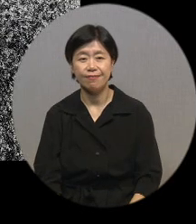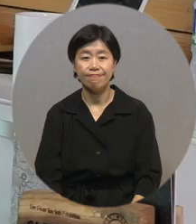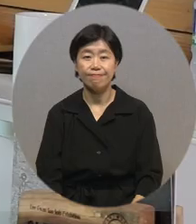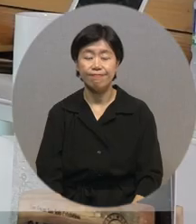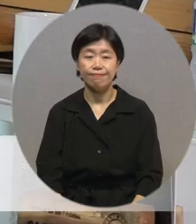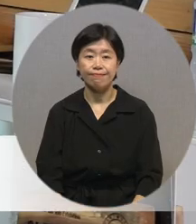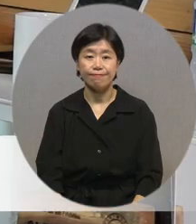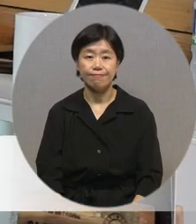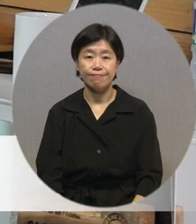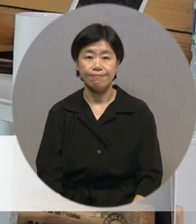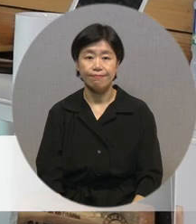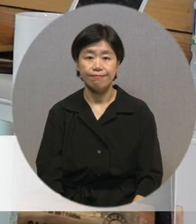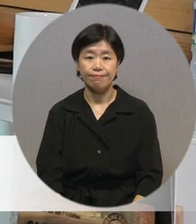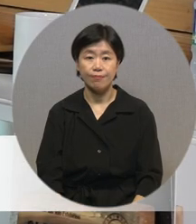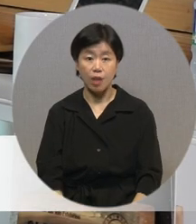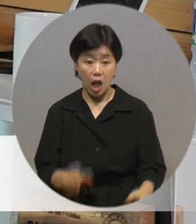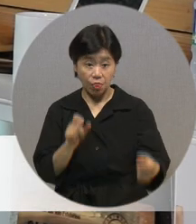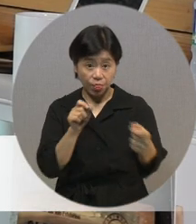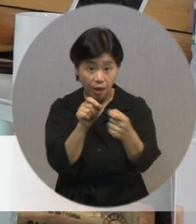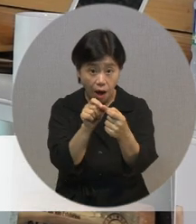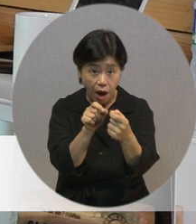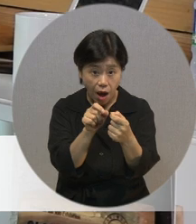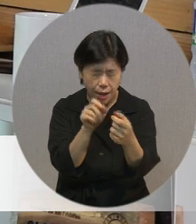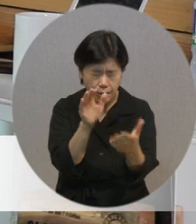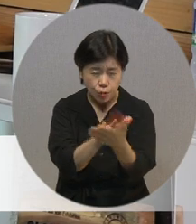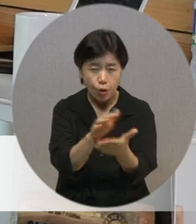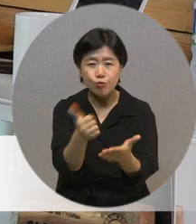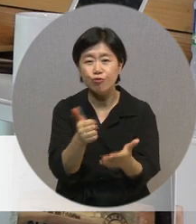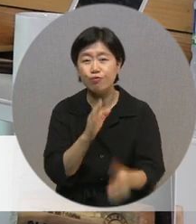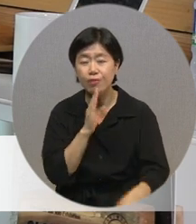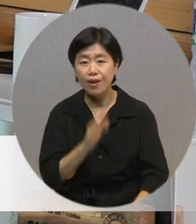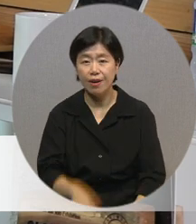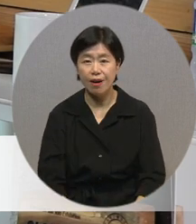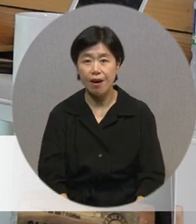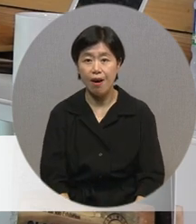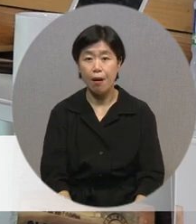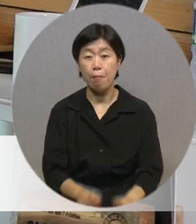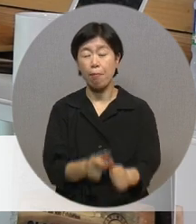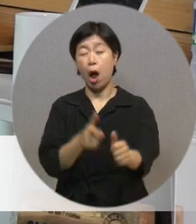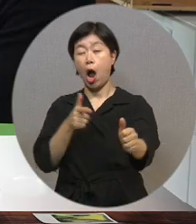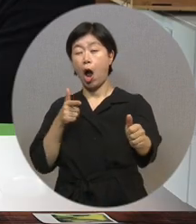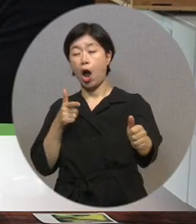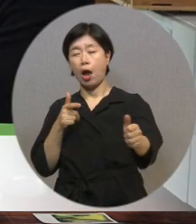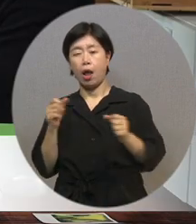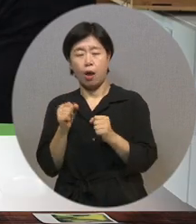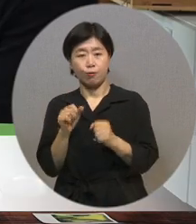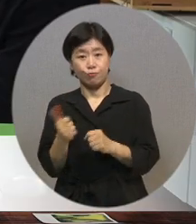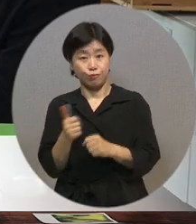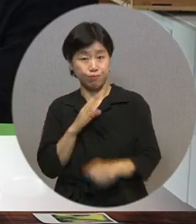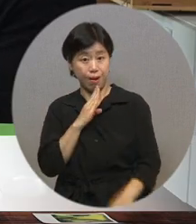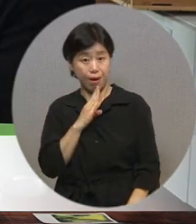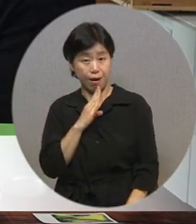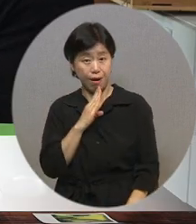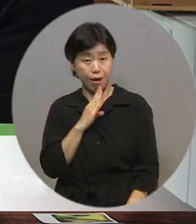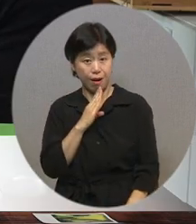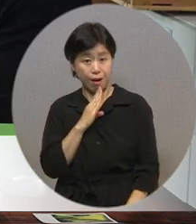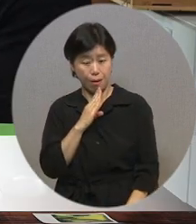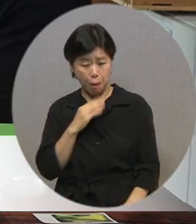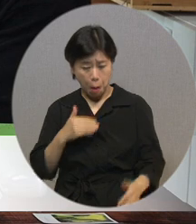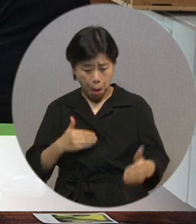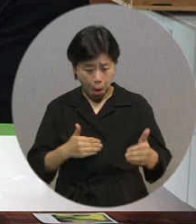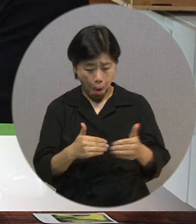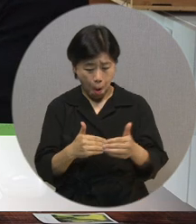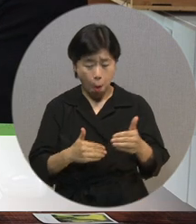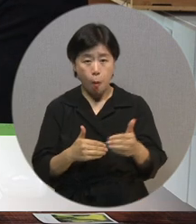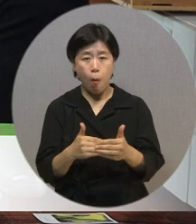갈라버립니다. 너무 가까우면 예. 뜨거워 죽고 너무 뜨겁고 너무 멀어지면 얼어 죽고 예. 그